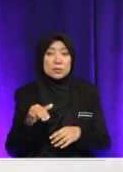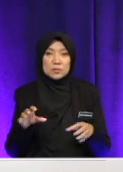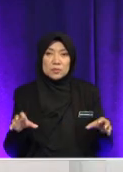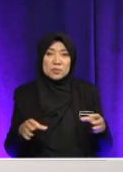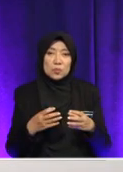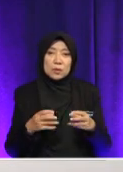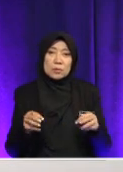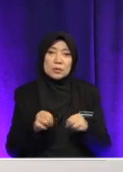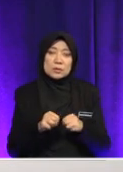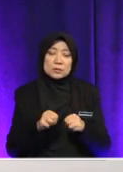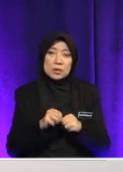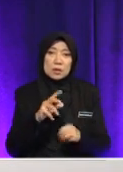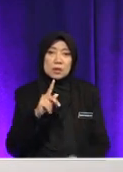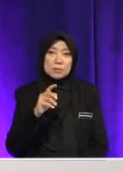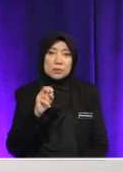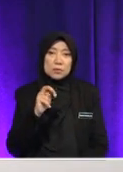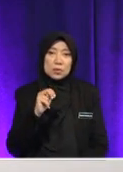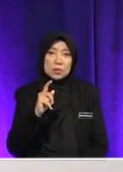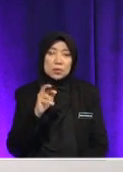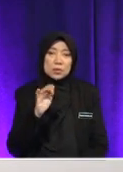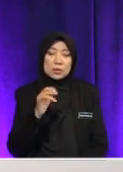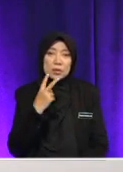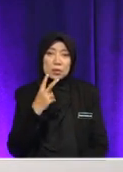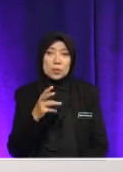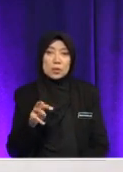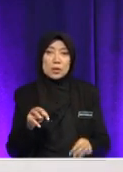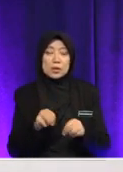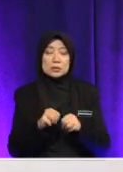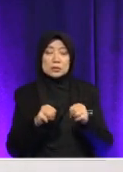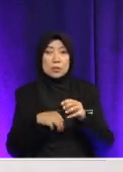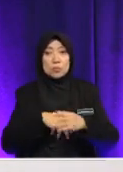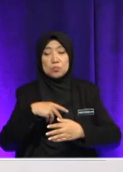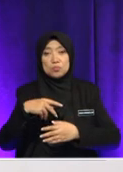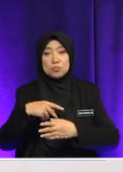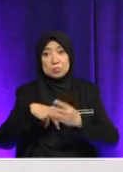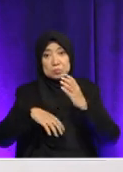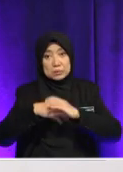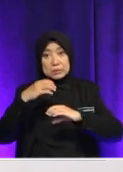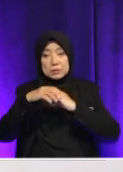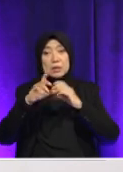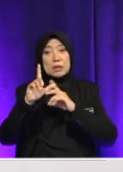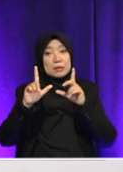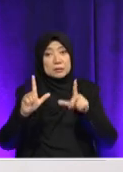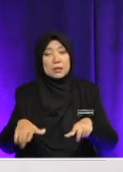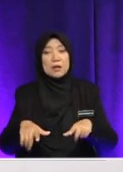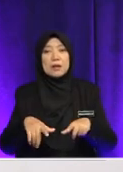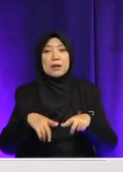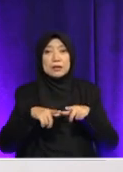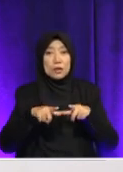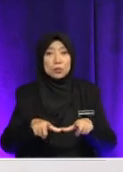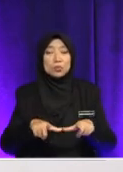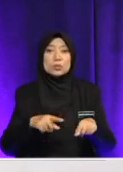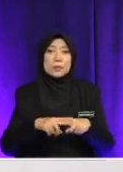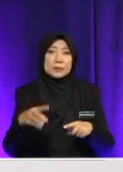seolah macam konkri macam kalau kita tengok dekat Project pembinaan dia akan letak kayu tapi kita buat